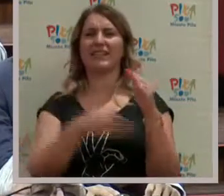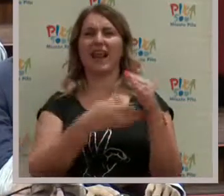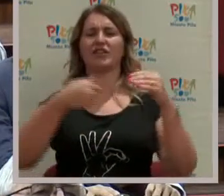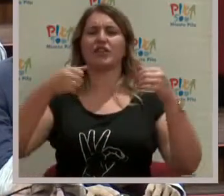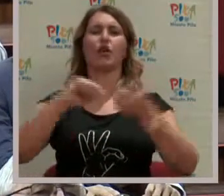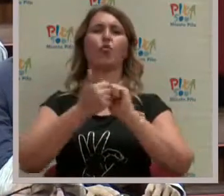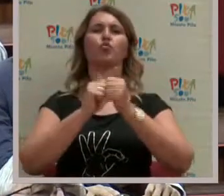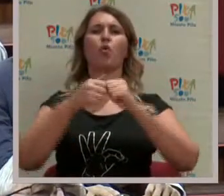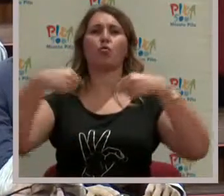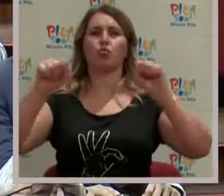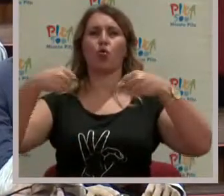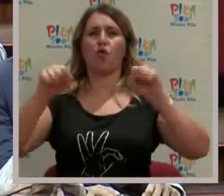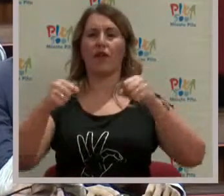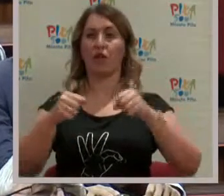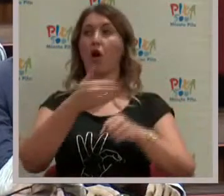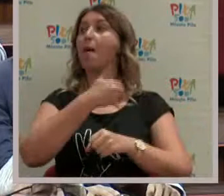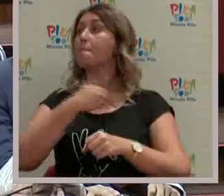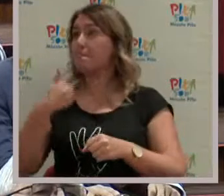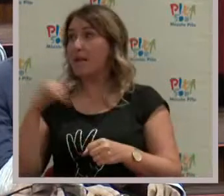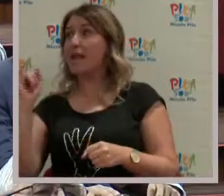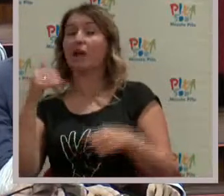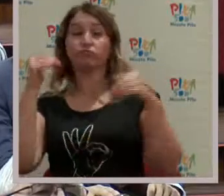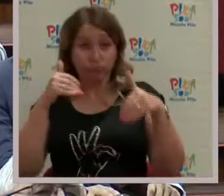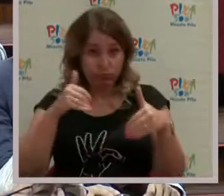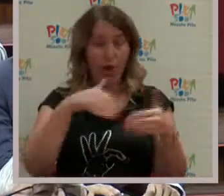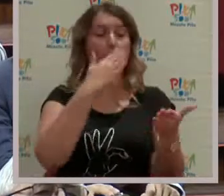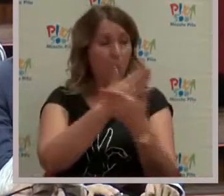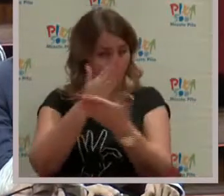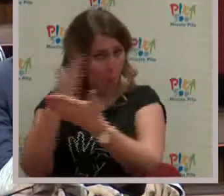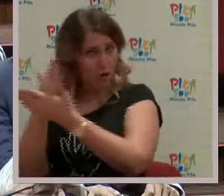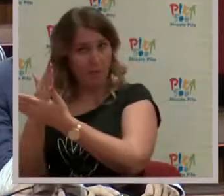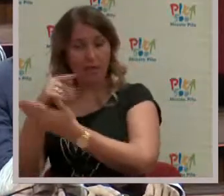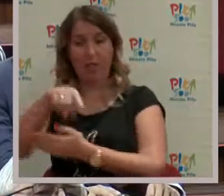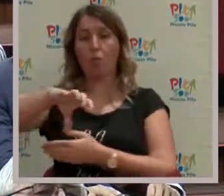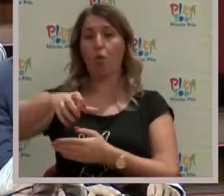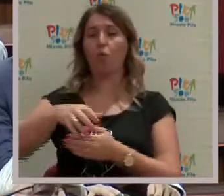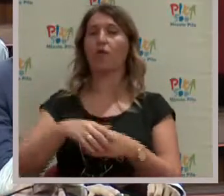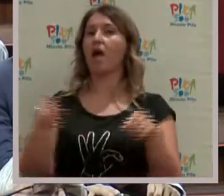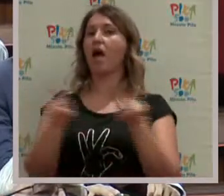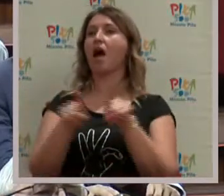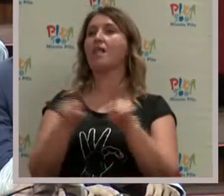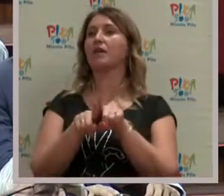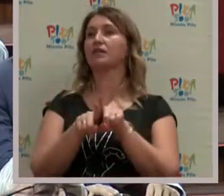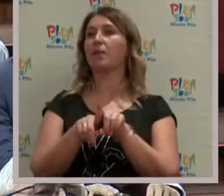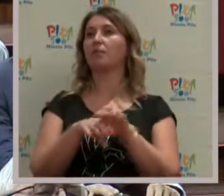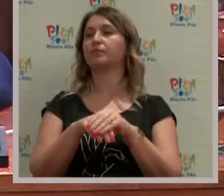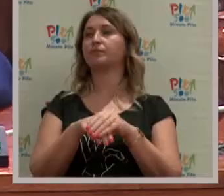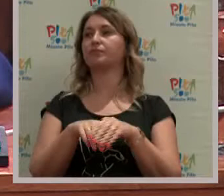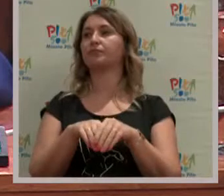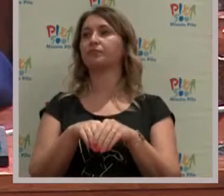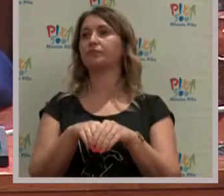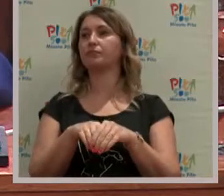na tyle na ile możemy pomożemy naszemu klubowi żeby dalej istniał ale również oczekujemy na to aby